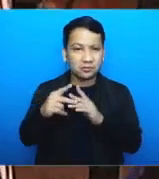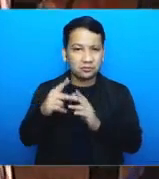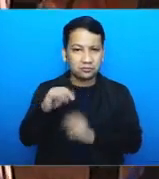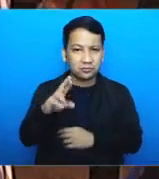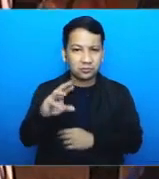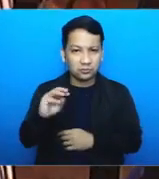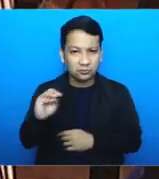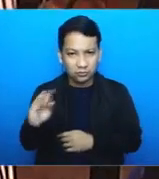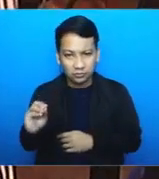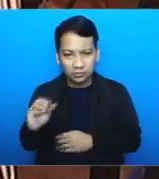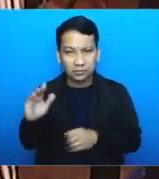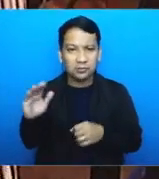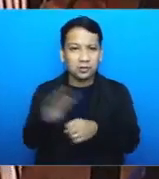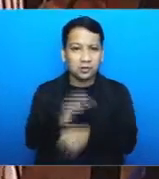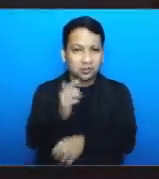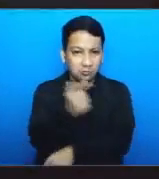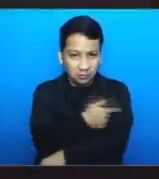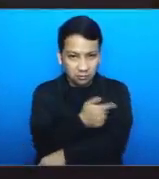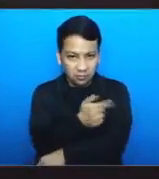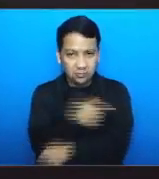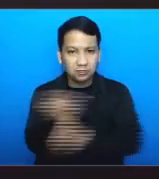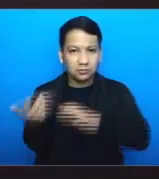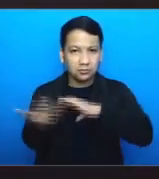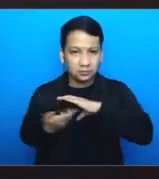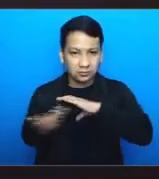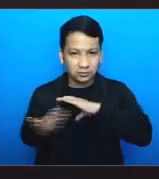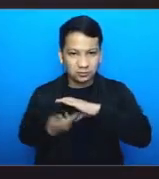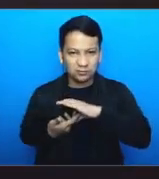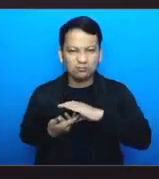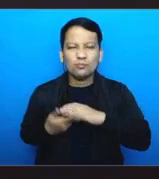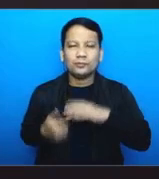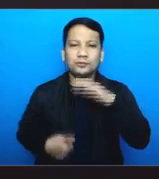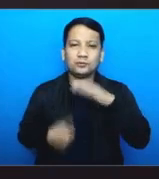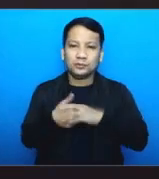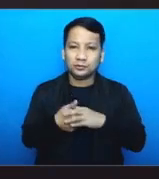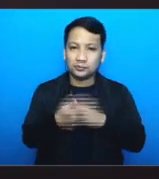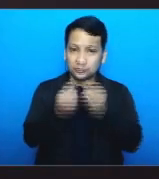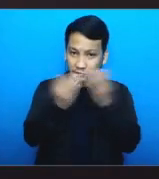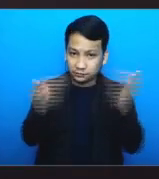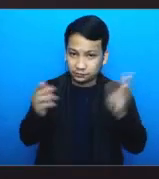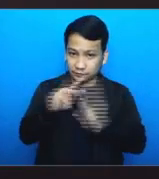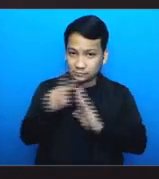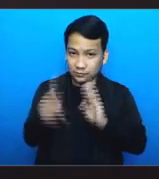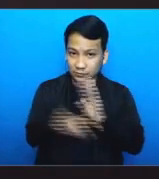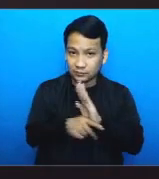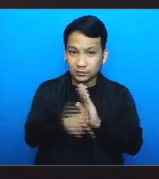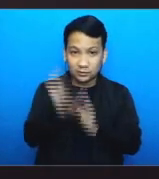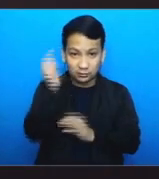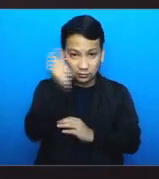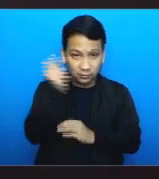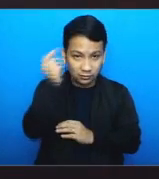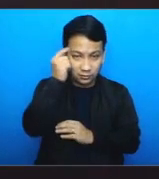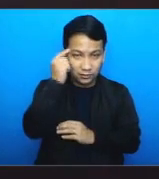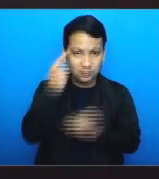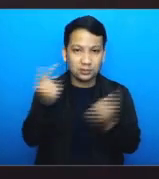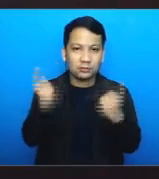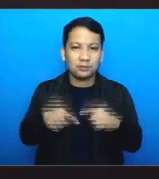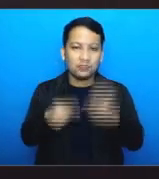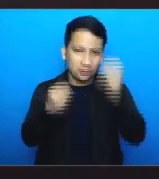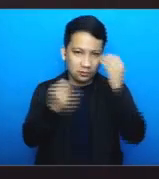fully vaccinated customers. Kung naglabas naman po ng protocol yung government, yun lang po yung susundin namin po.